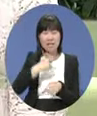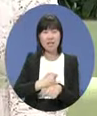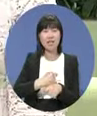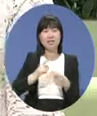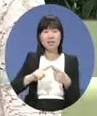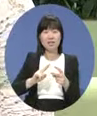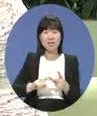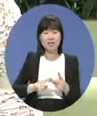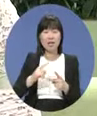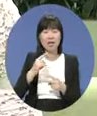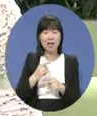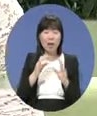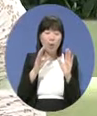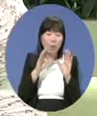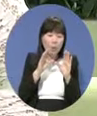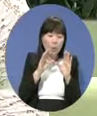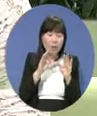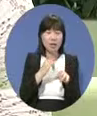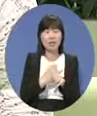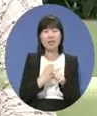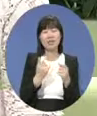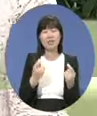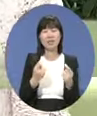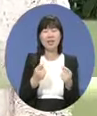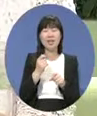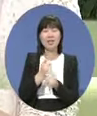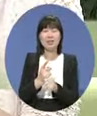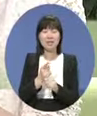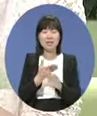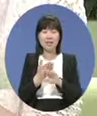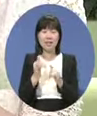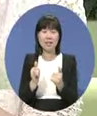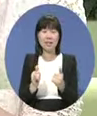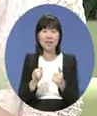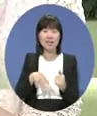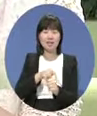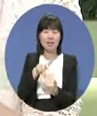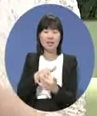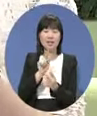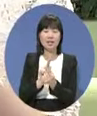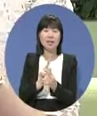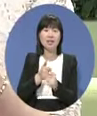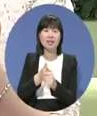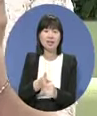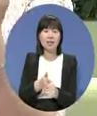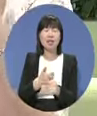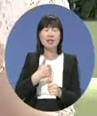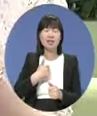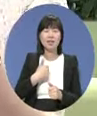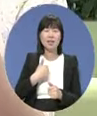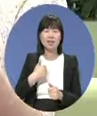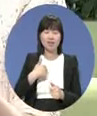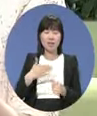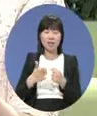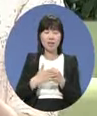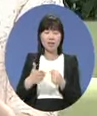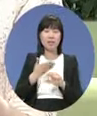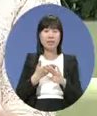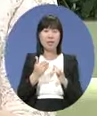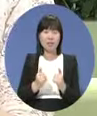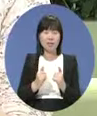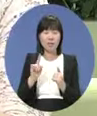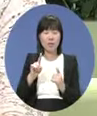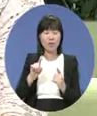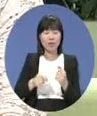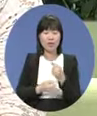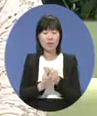이렇게 하거나 그러면 애들이 호 이렇게 해줘요. 그렇죠. 네. 네. 그러니까 이미 다른 사람의 상황에 따라서 이제 아 내가 나 때문에 다른 사람이